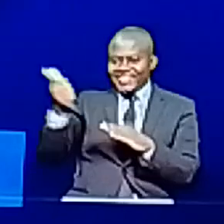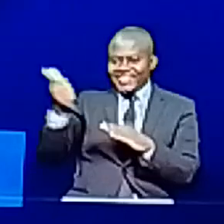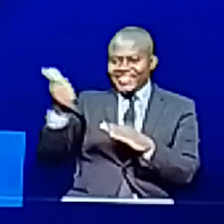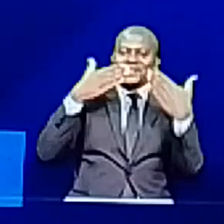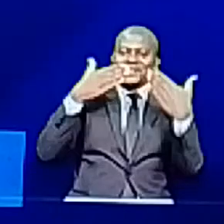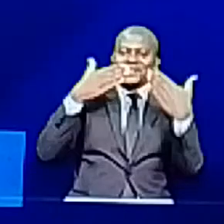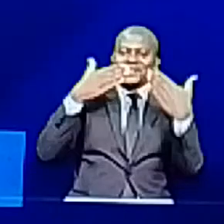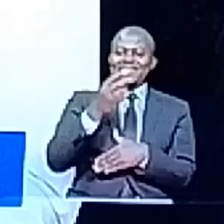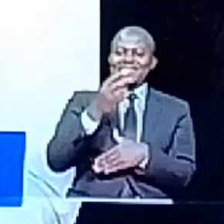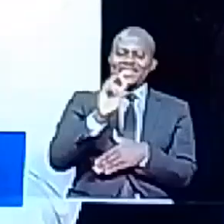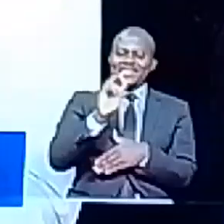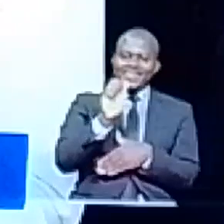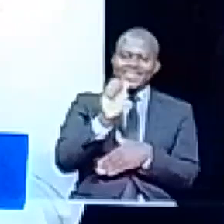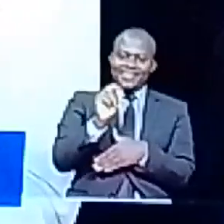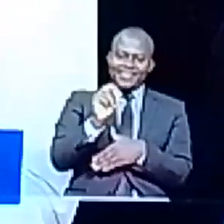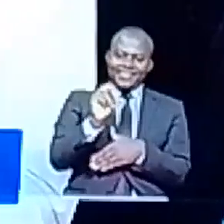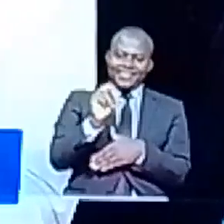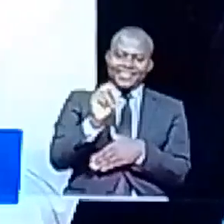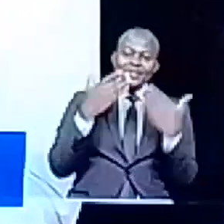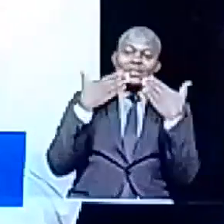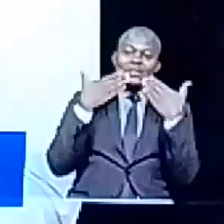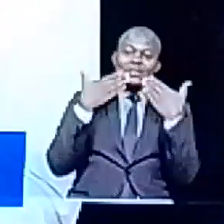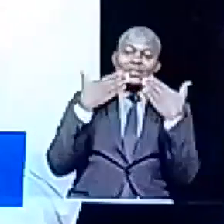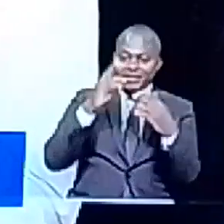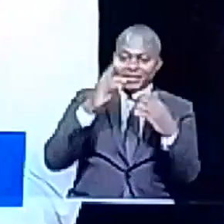perezida wa repubulika